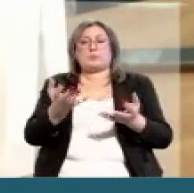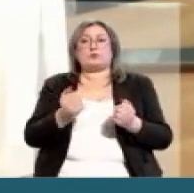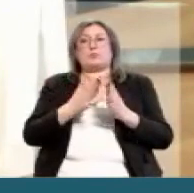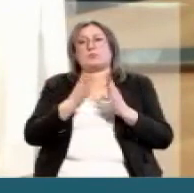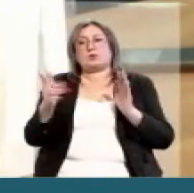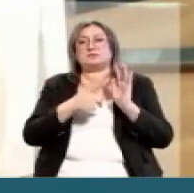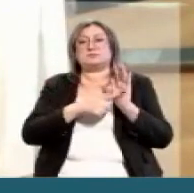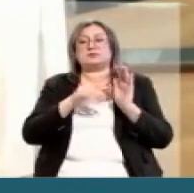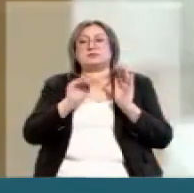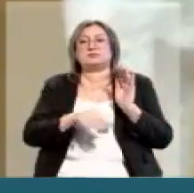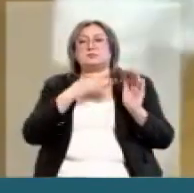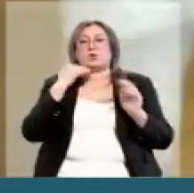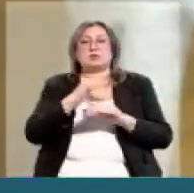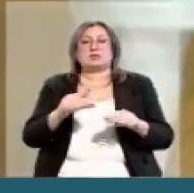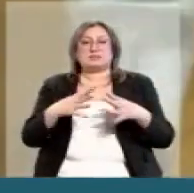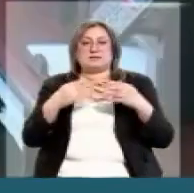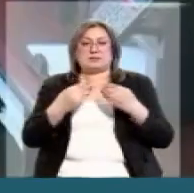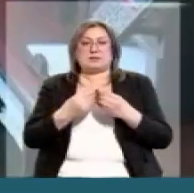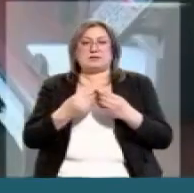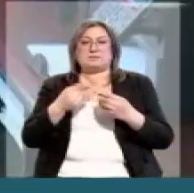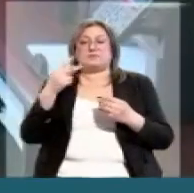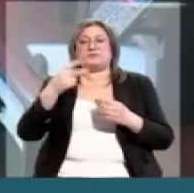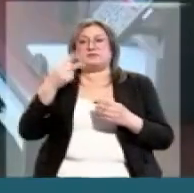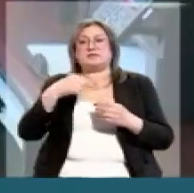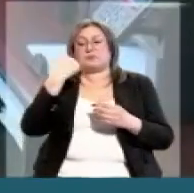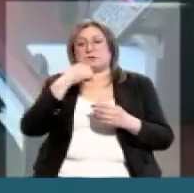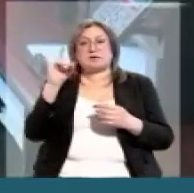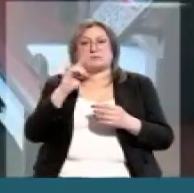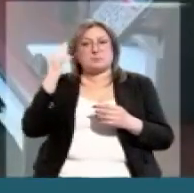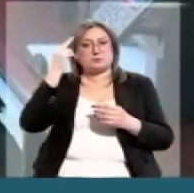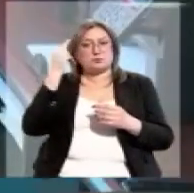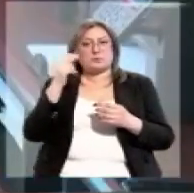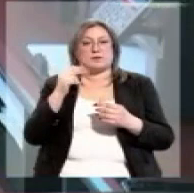получает более 7 тысяч многодетных семей. До 2020 года размеры пособия